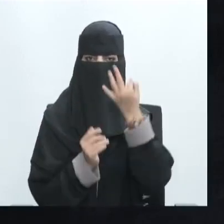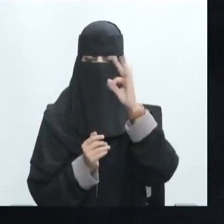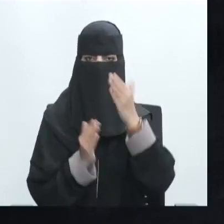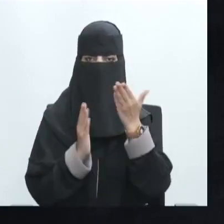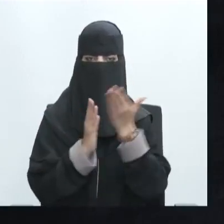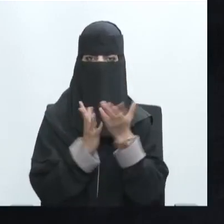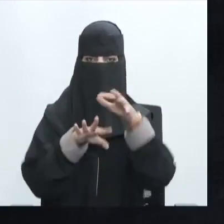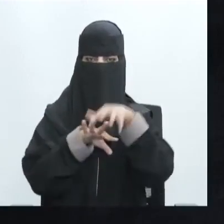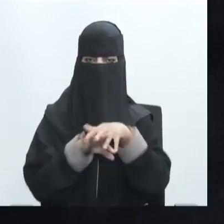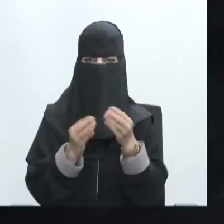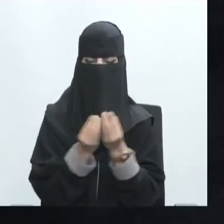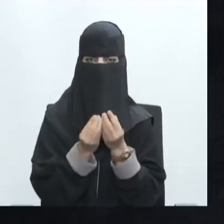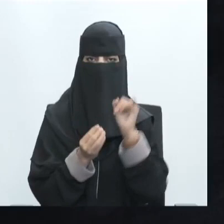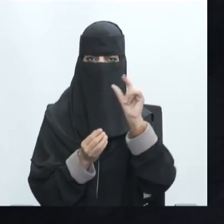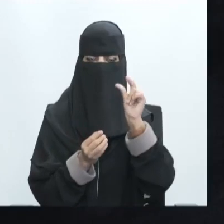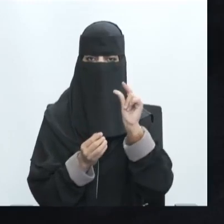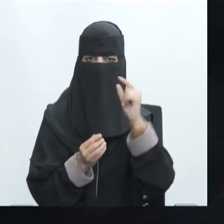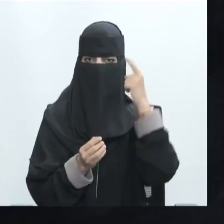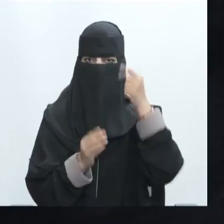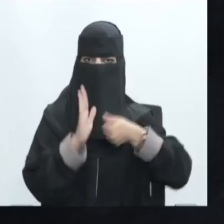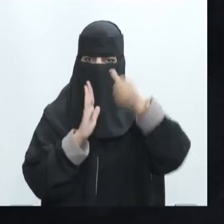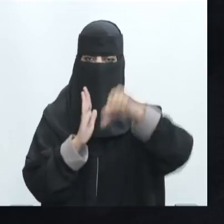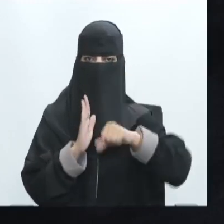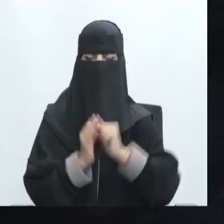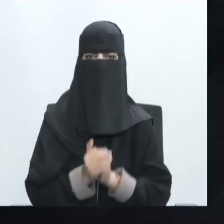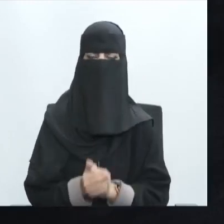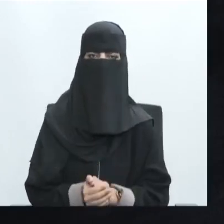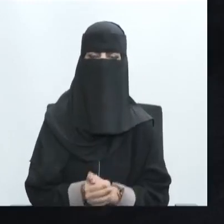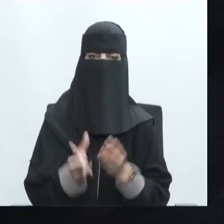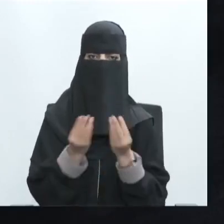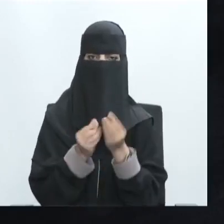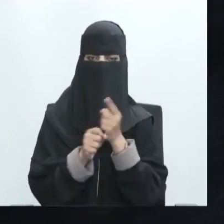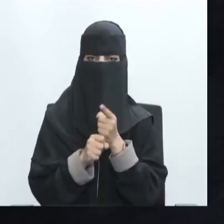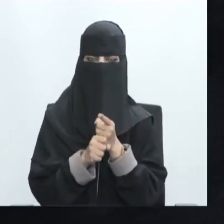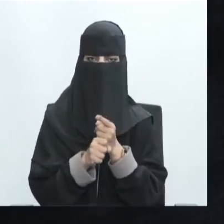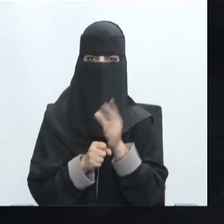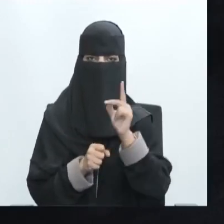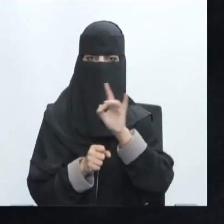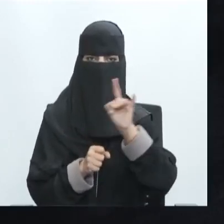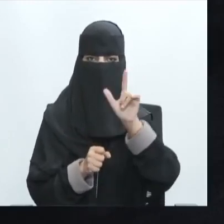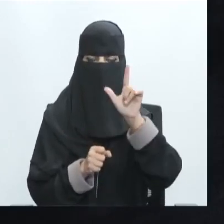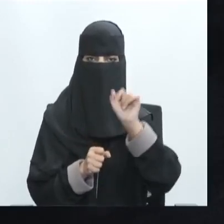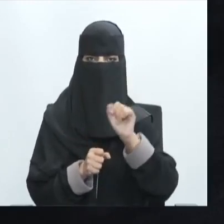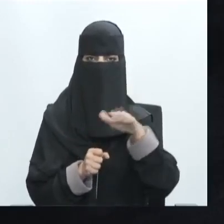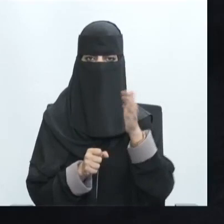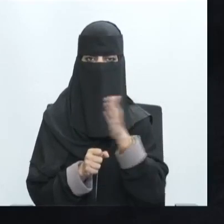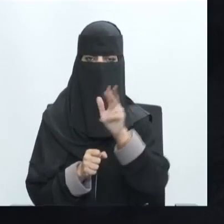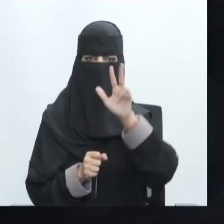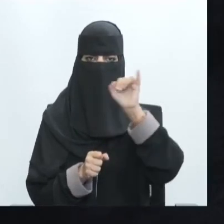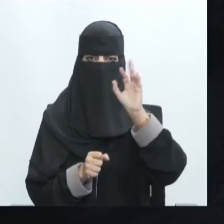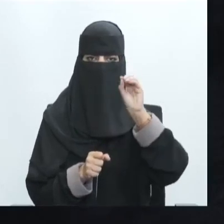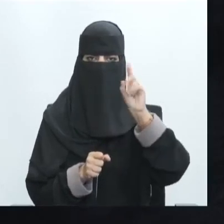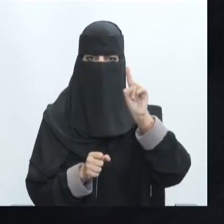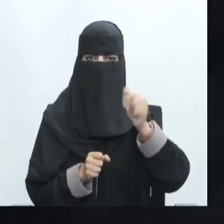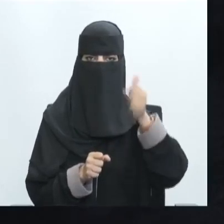الاولى المشتركه في ماده التفكير الناقد معكم الاستاذ طلال المهباش ومترجم